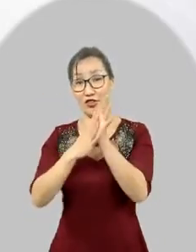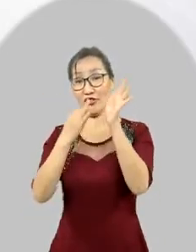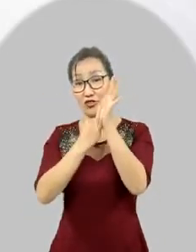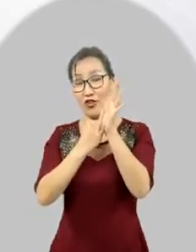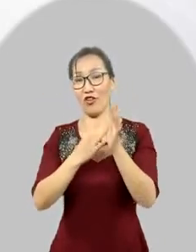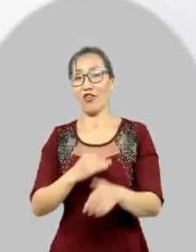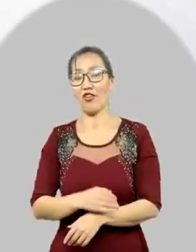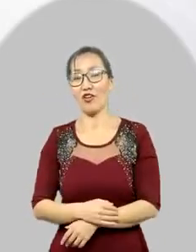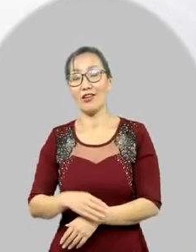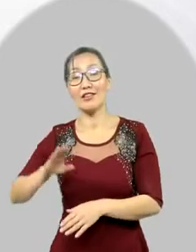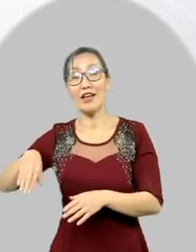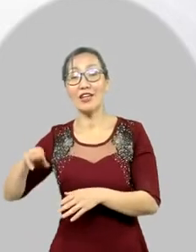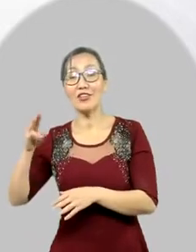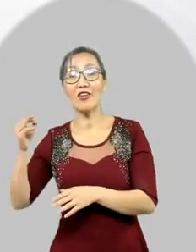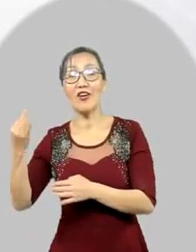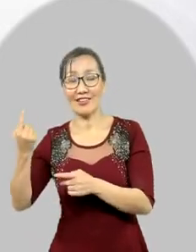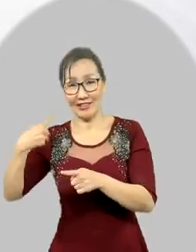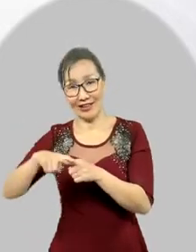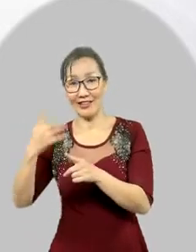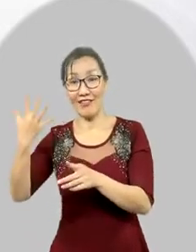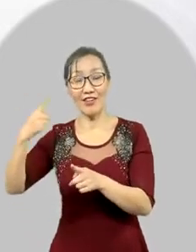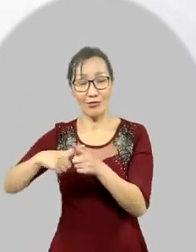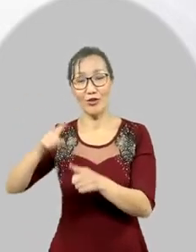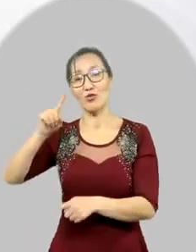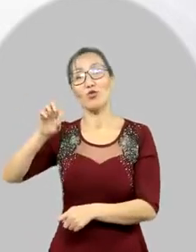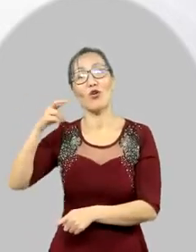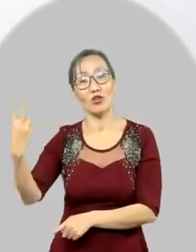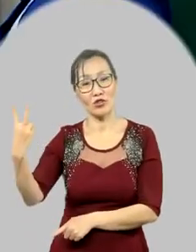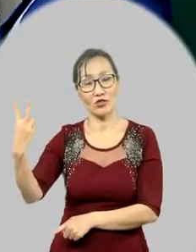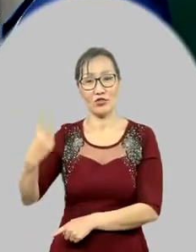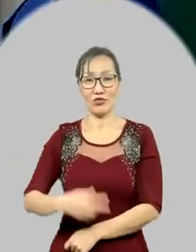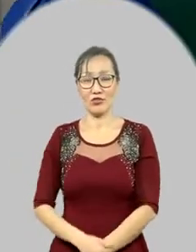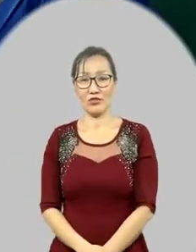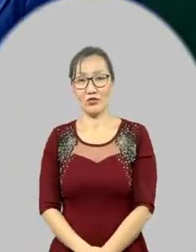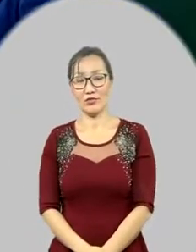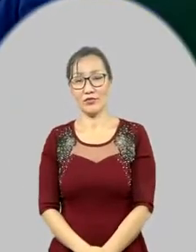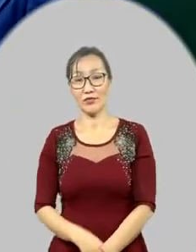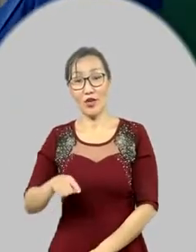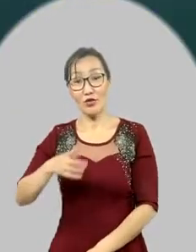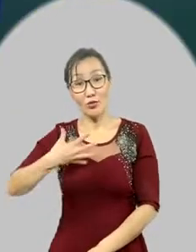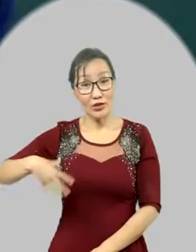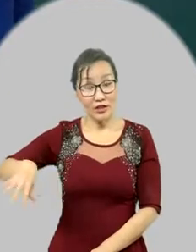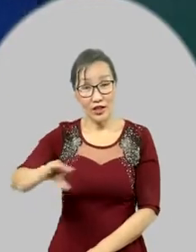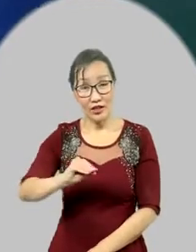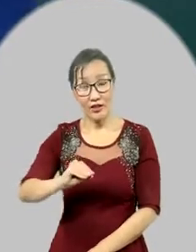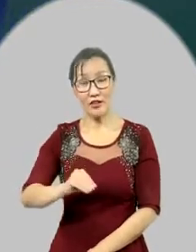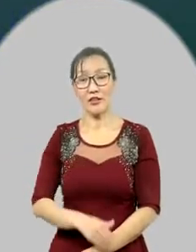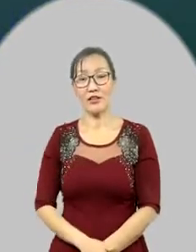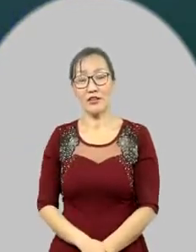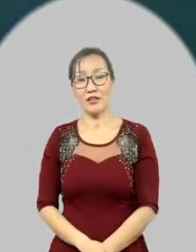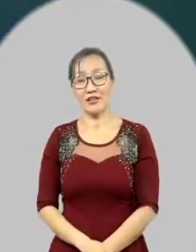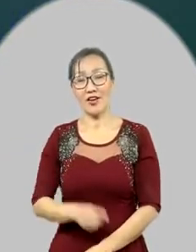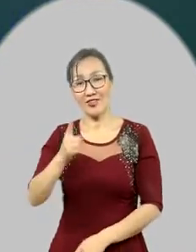97. Дараагийн тоо 5-аар нэмэгдээд 102. За одоо бүгдээрээ